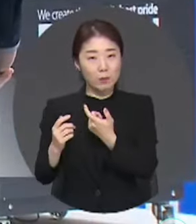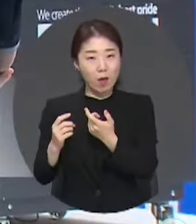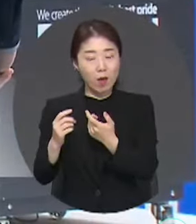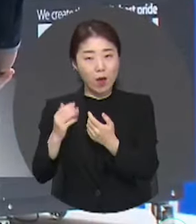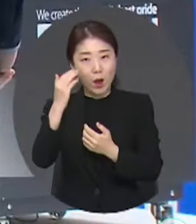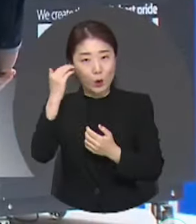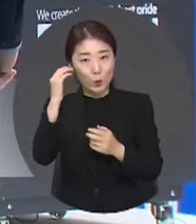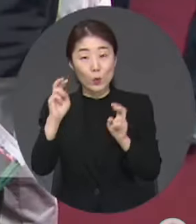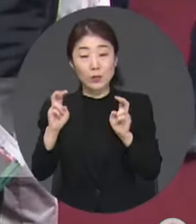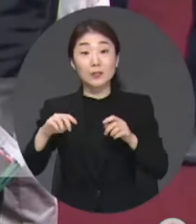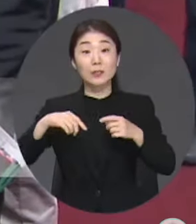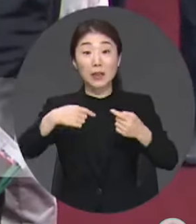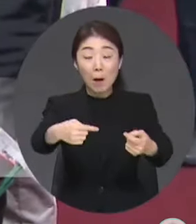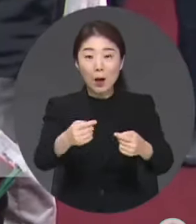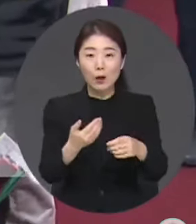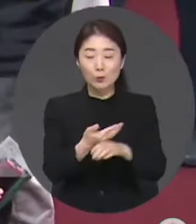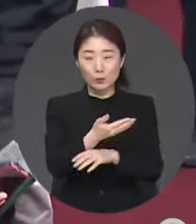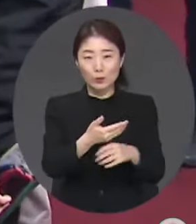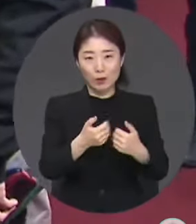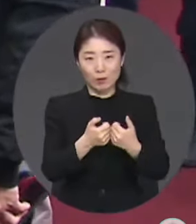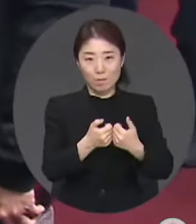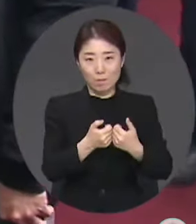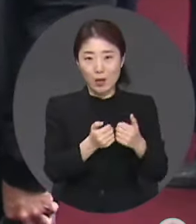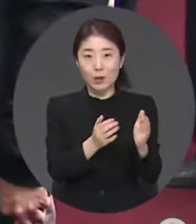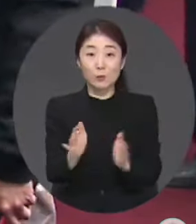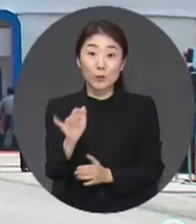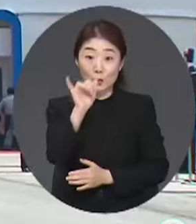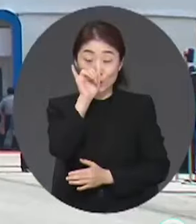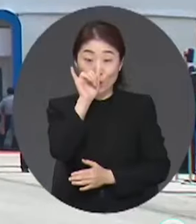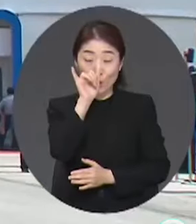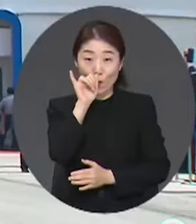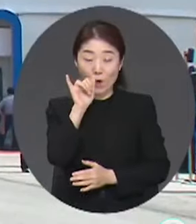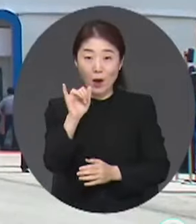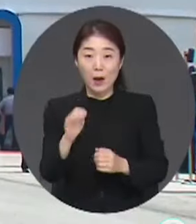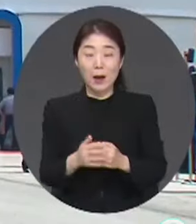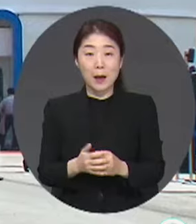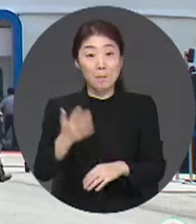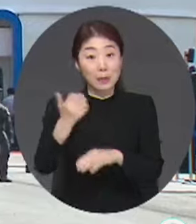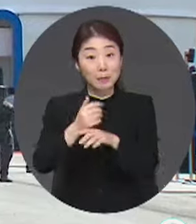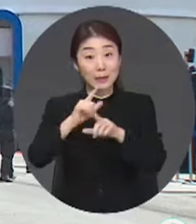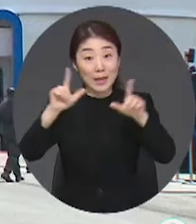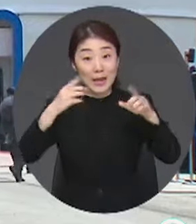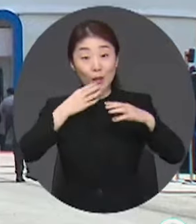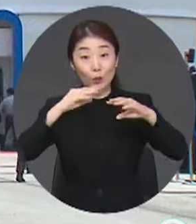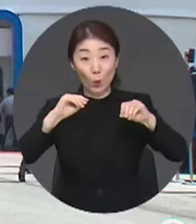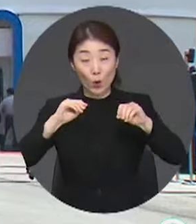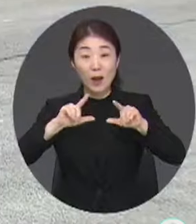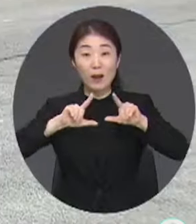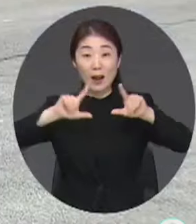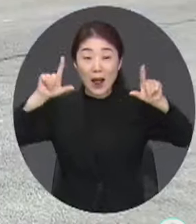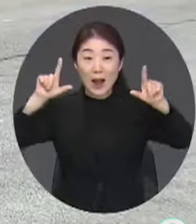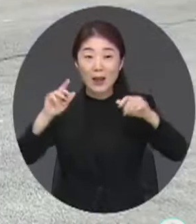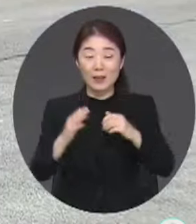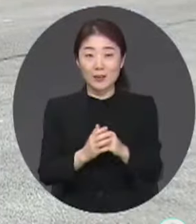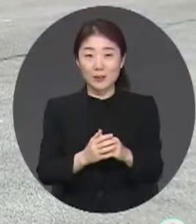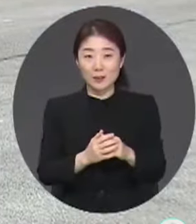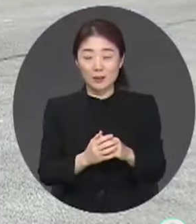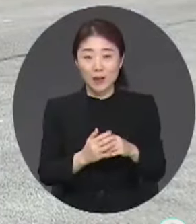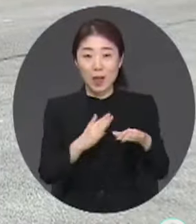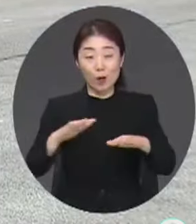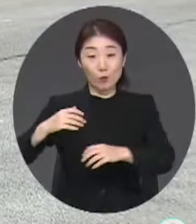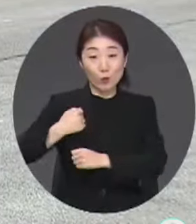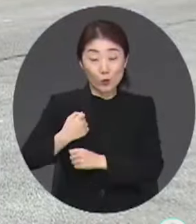참여하는 비즈니스 수출 상담회도 마련됩니다. 행사 마지막 날인 오는 토요일에는 해군에서 마련한 군악